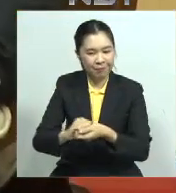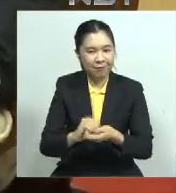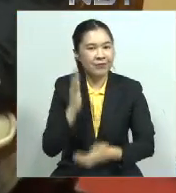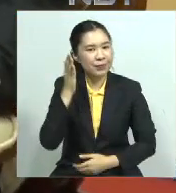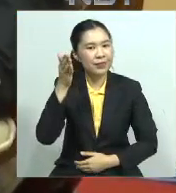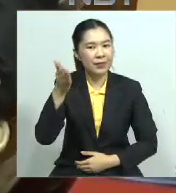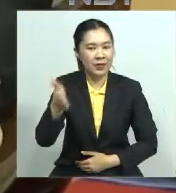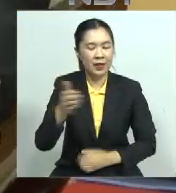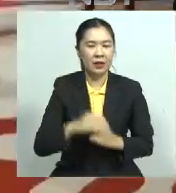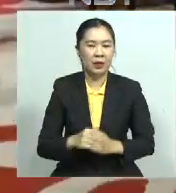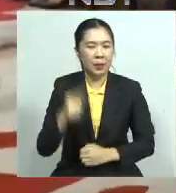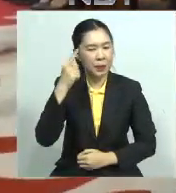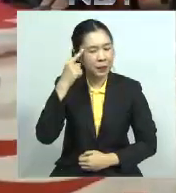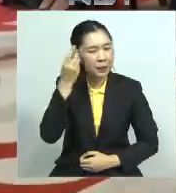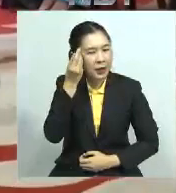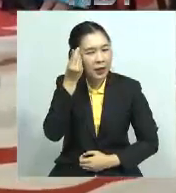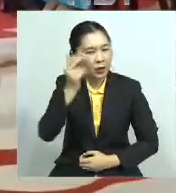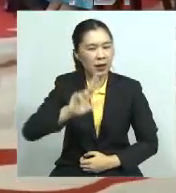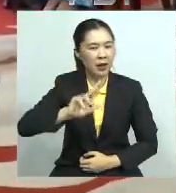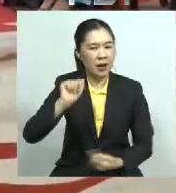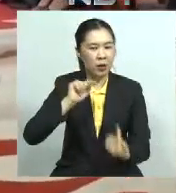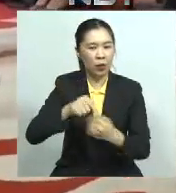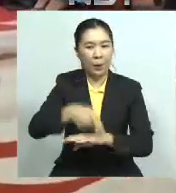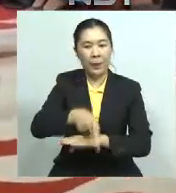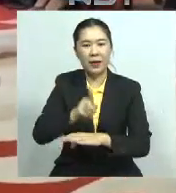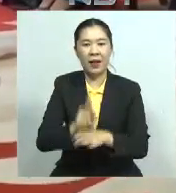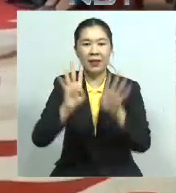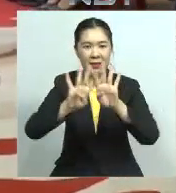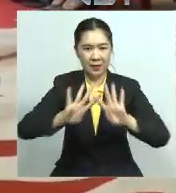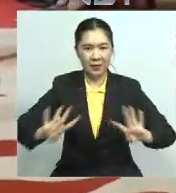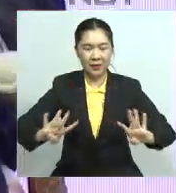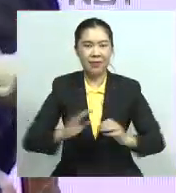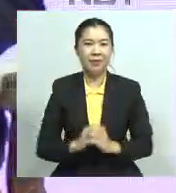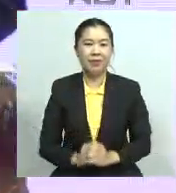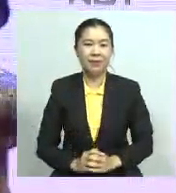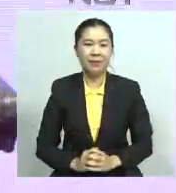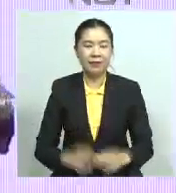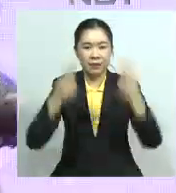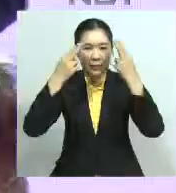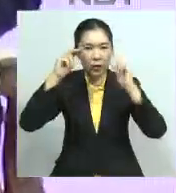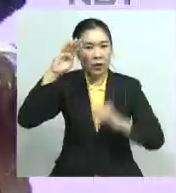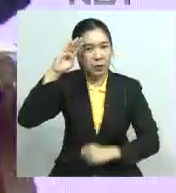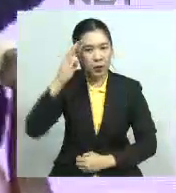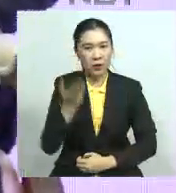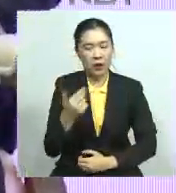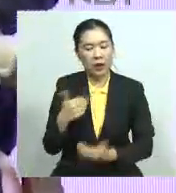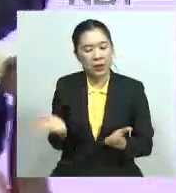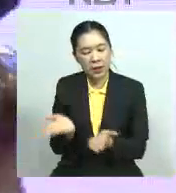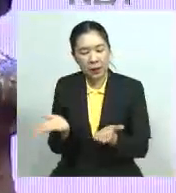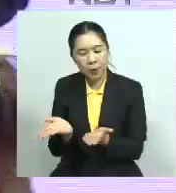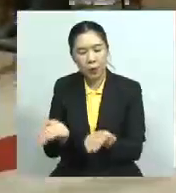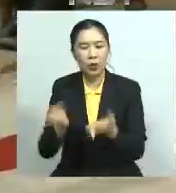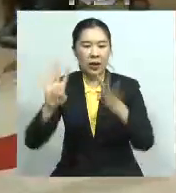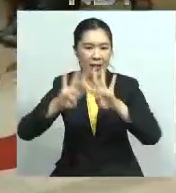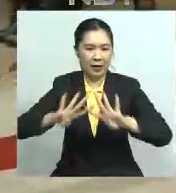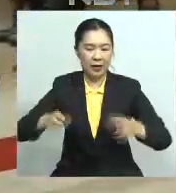ยืนเป็นแนวคิดหลักในช่วงของการเป็นประธานอาเซียนขณะที่นายกรัฐมนตรีค่ะได้สนับสนุนให้อาเซียนร่วม